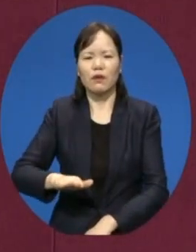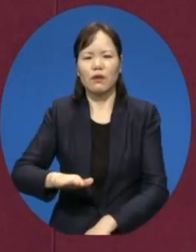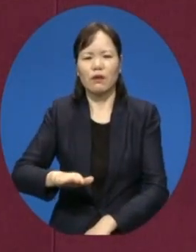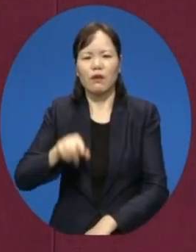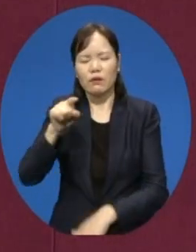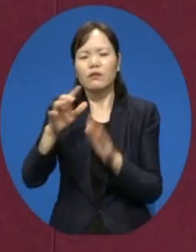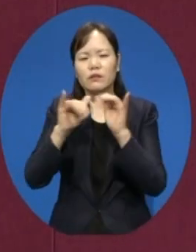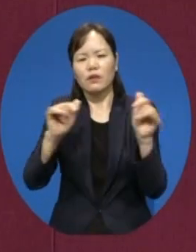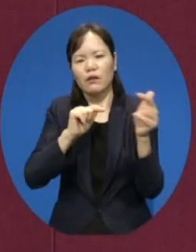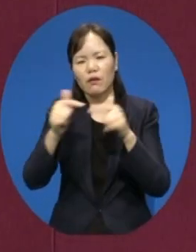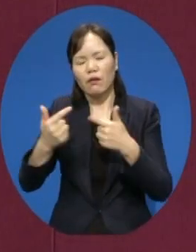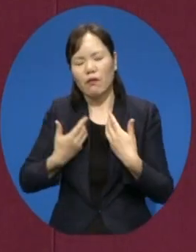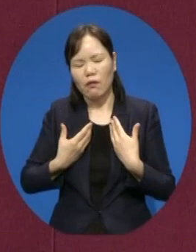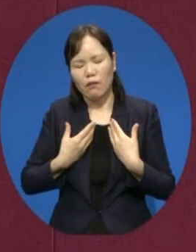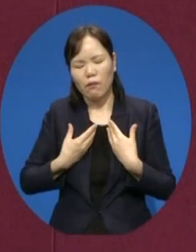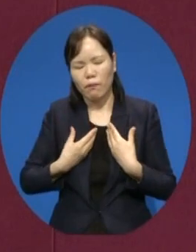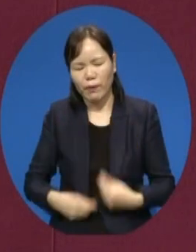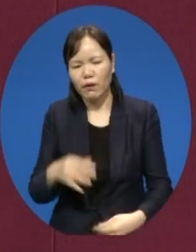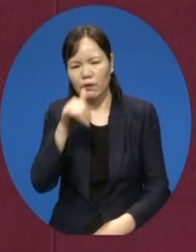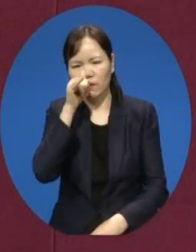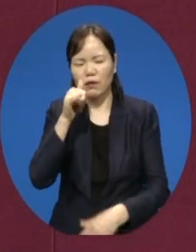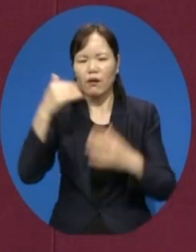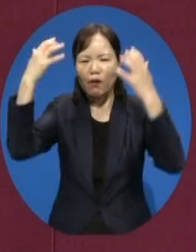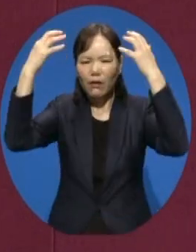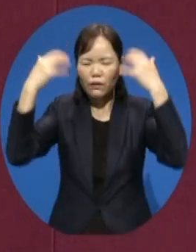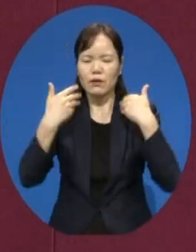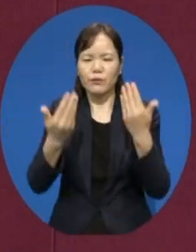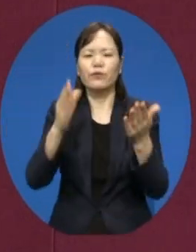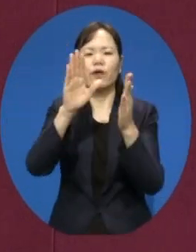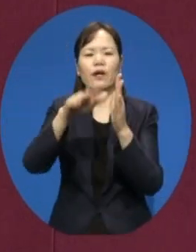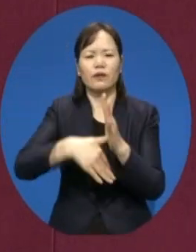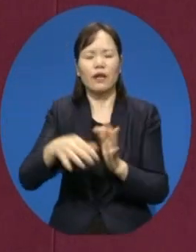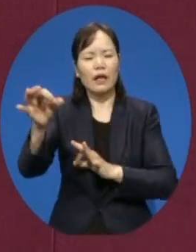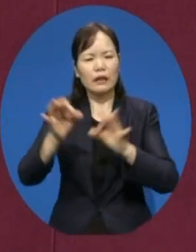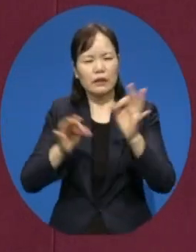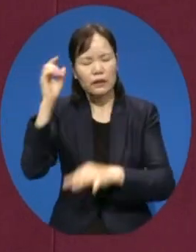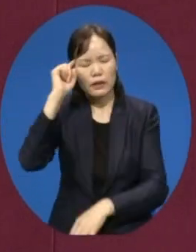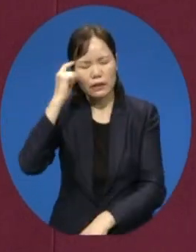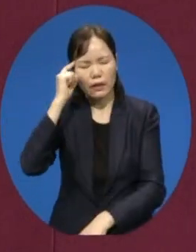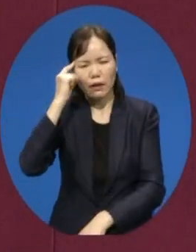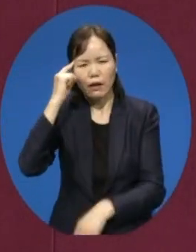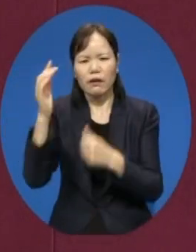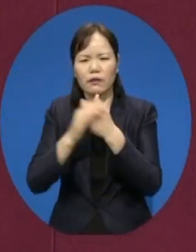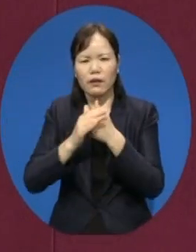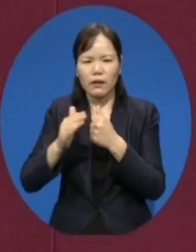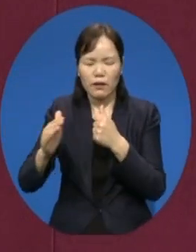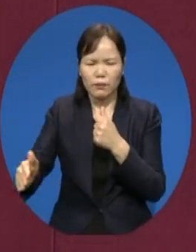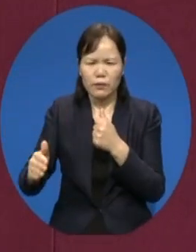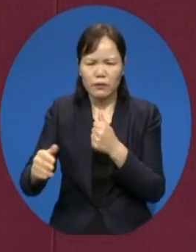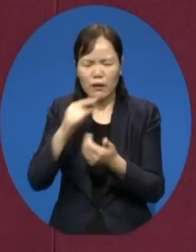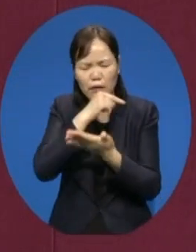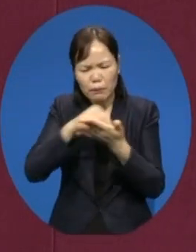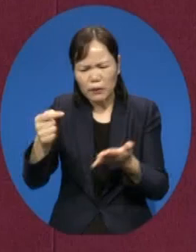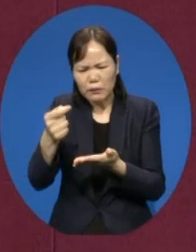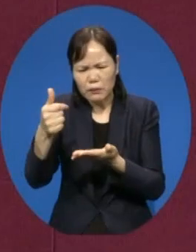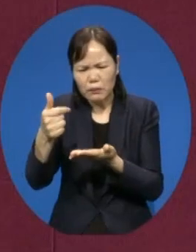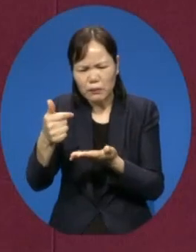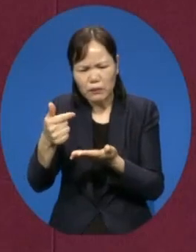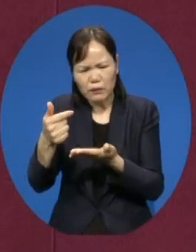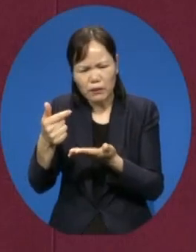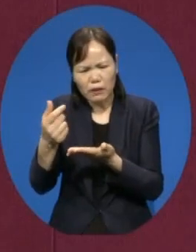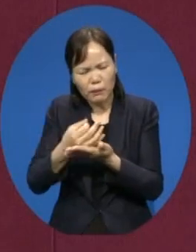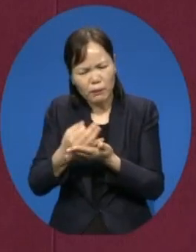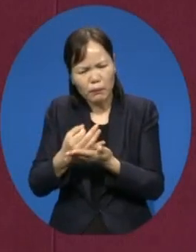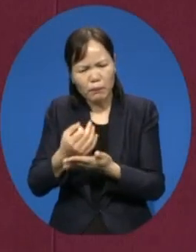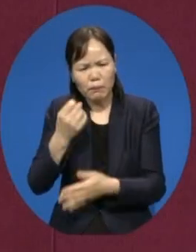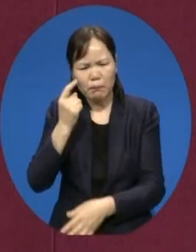있습니다. 여름 휴가철 장사라도 좀 해보려고 그래서 급한 불 좀 꺼보려고 생각했는데 지금